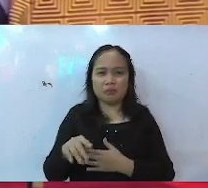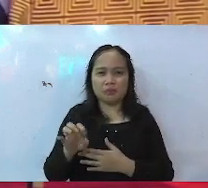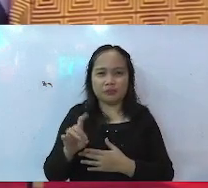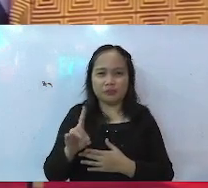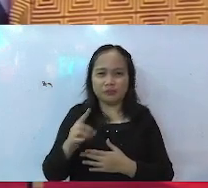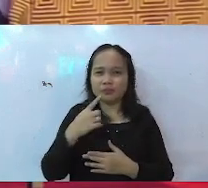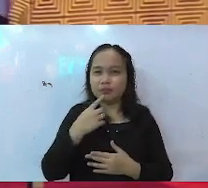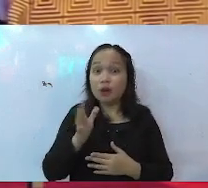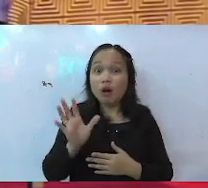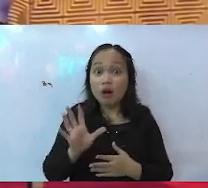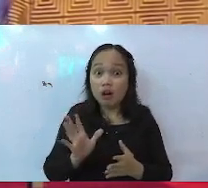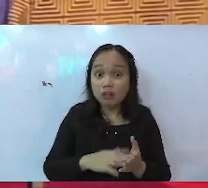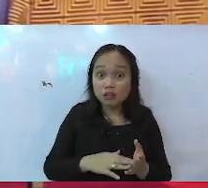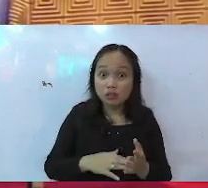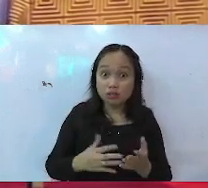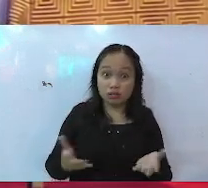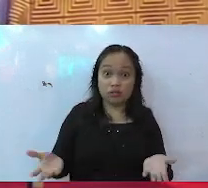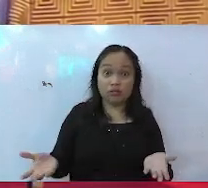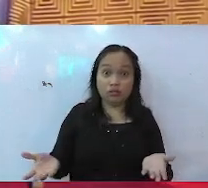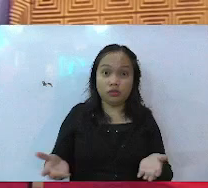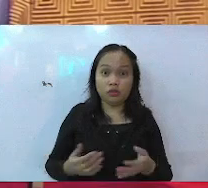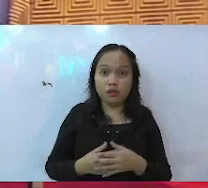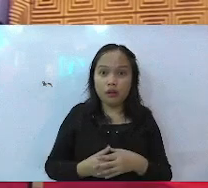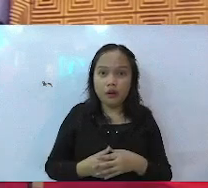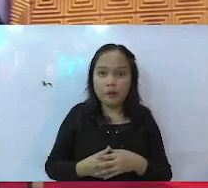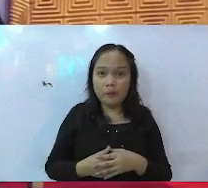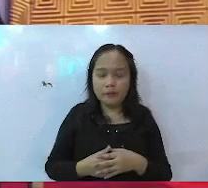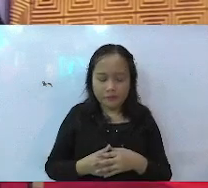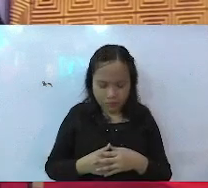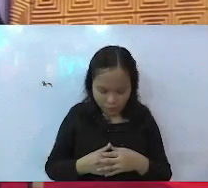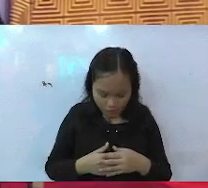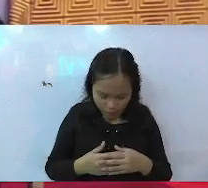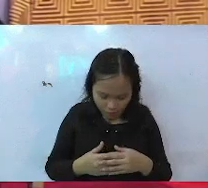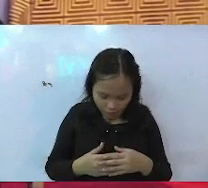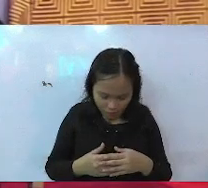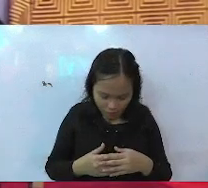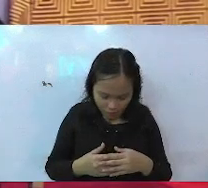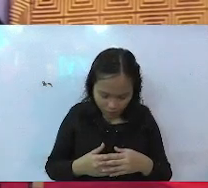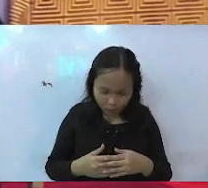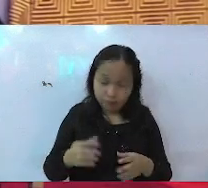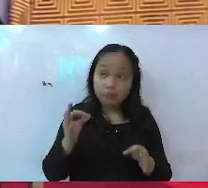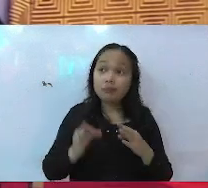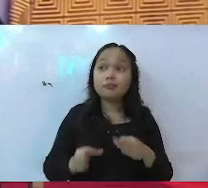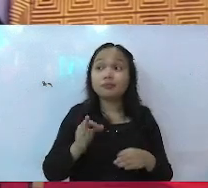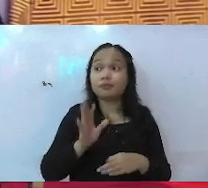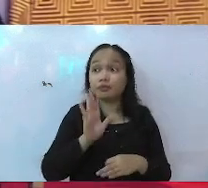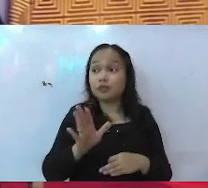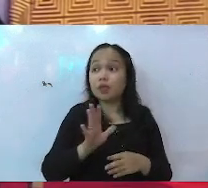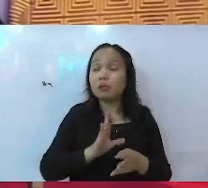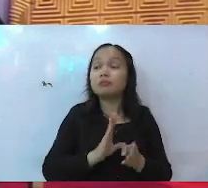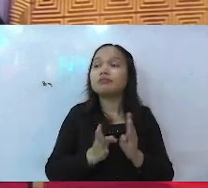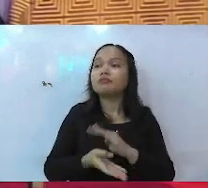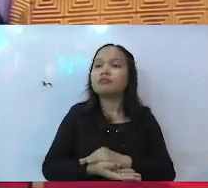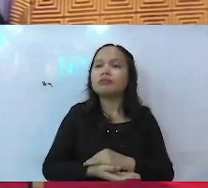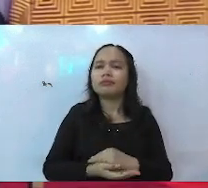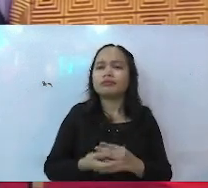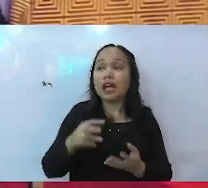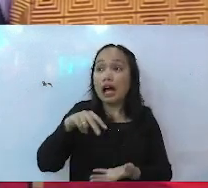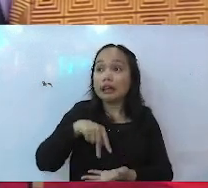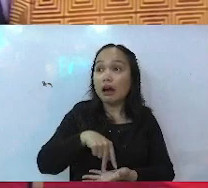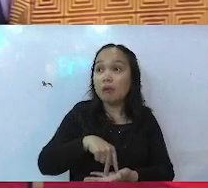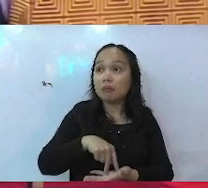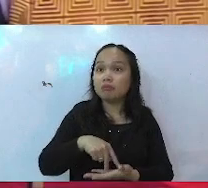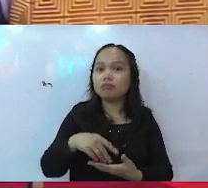Hwag kayo mag-aral kung gusto h o yan kung ang pag stand up ninyo ay peke